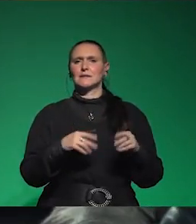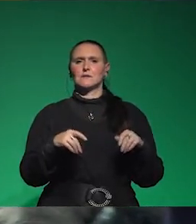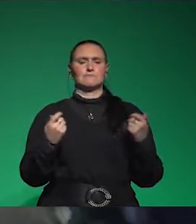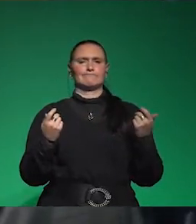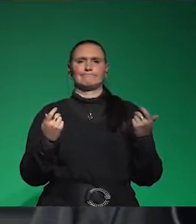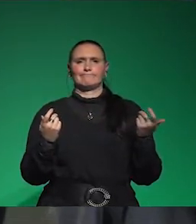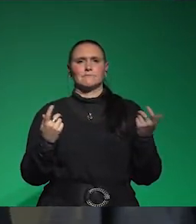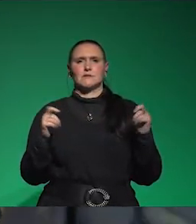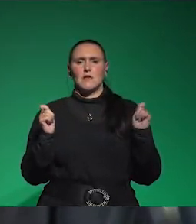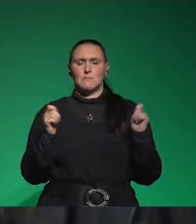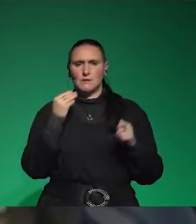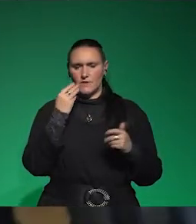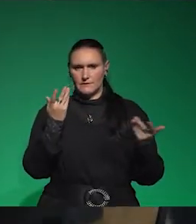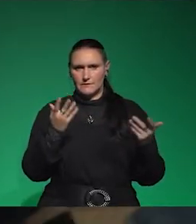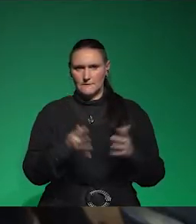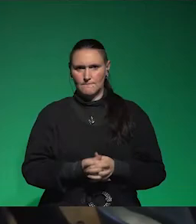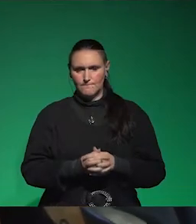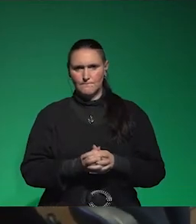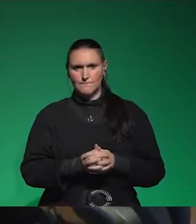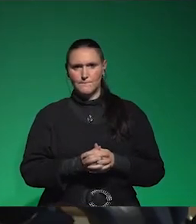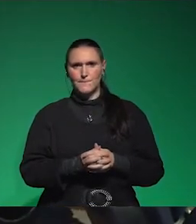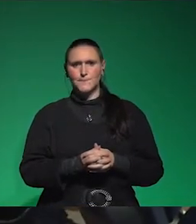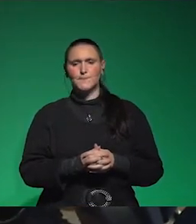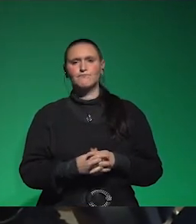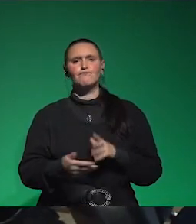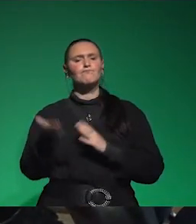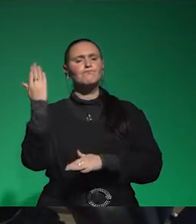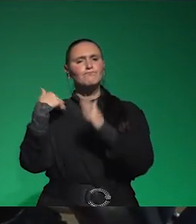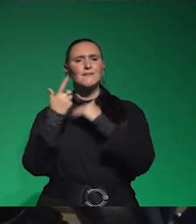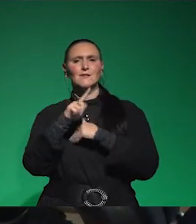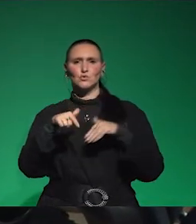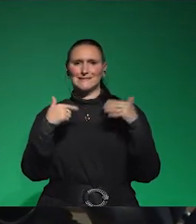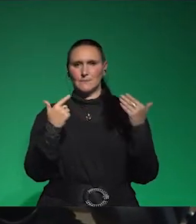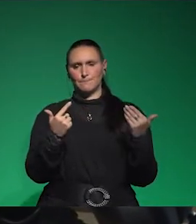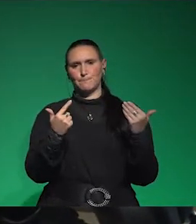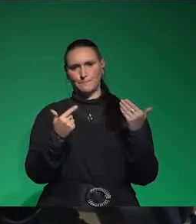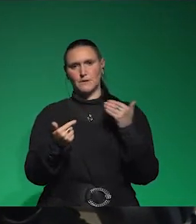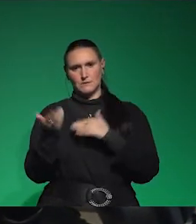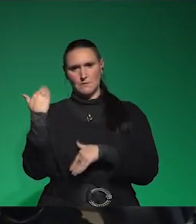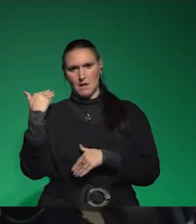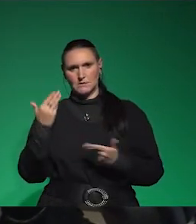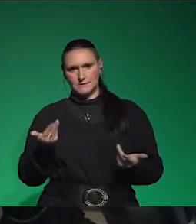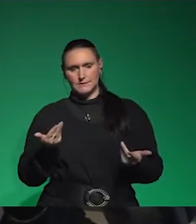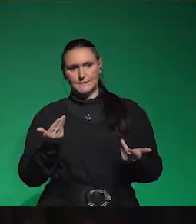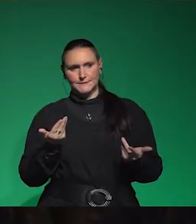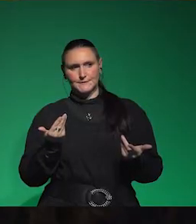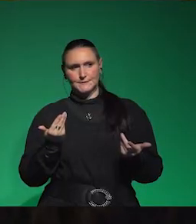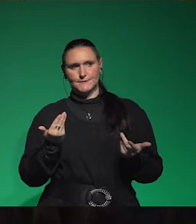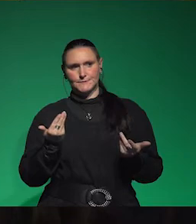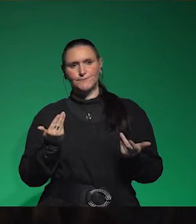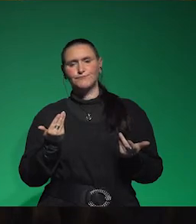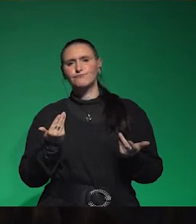Also wir haben bereits im Jahr 2007 unsere Standorte auf die